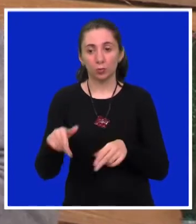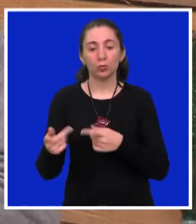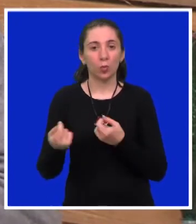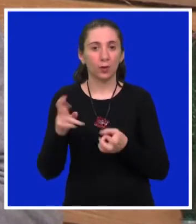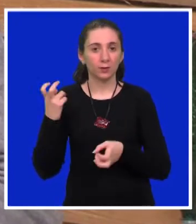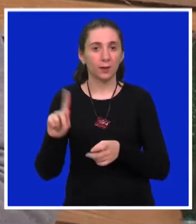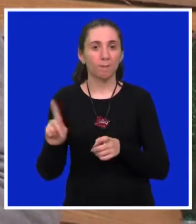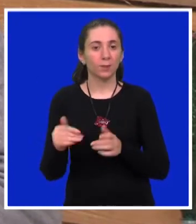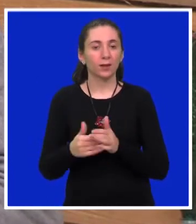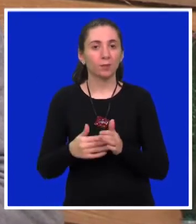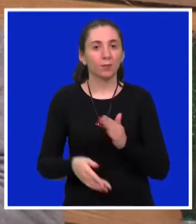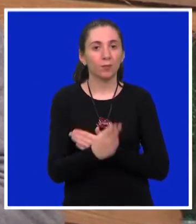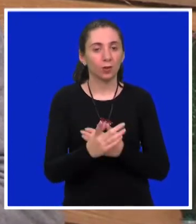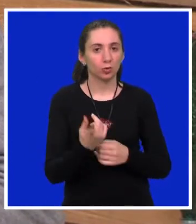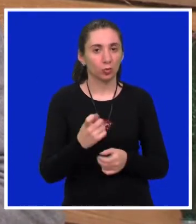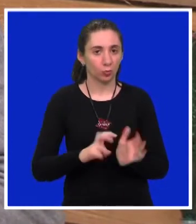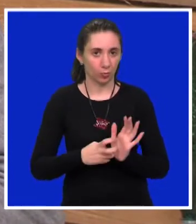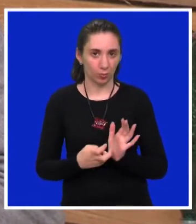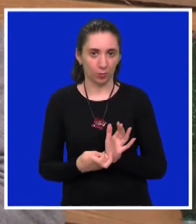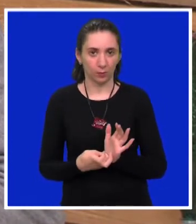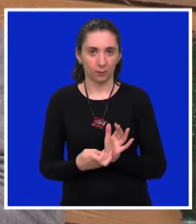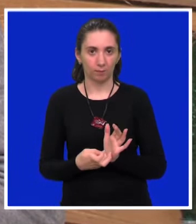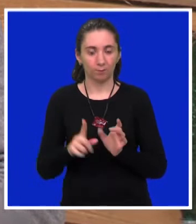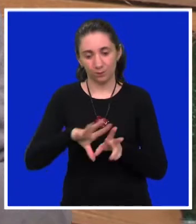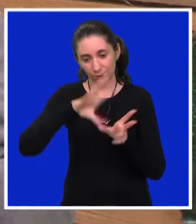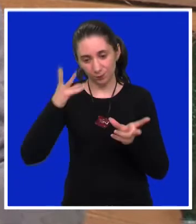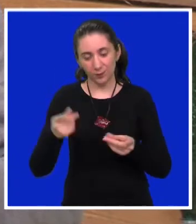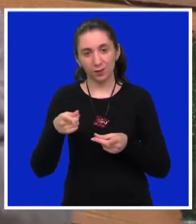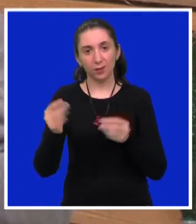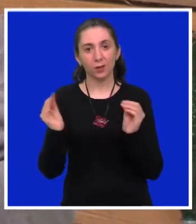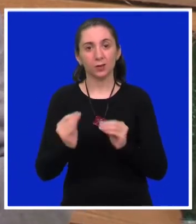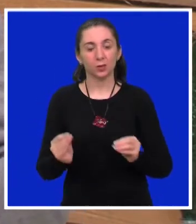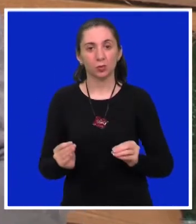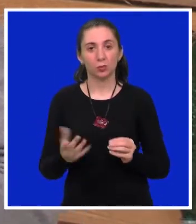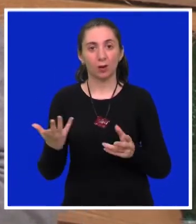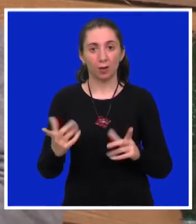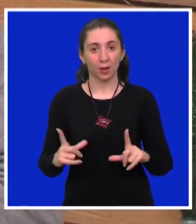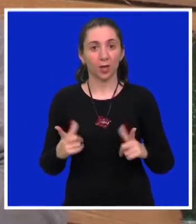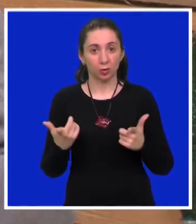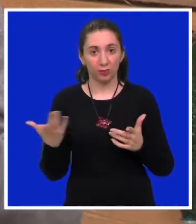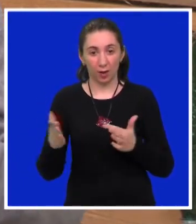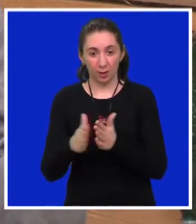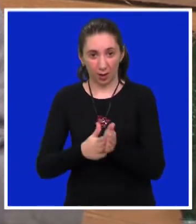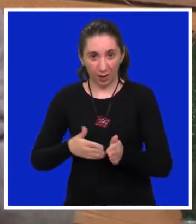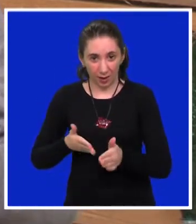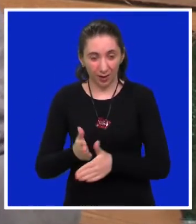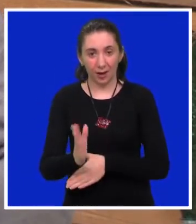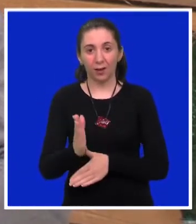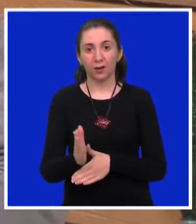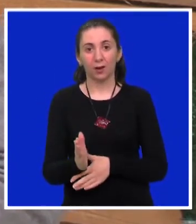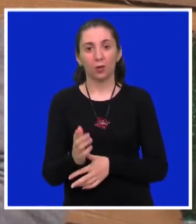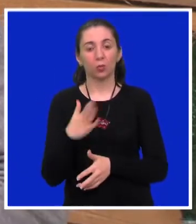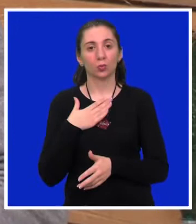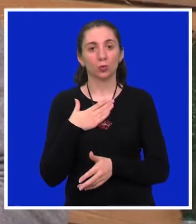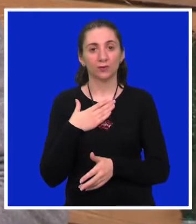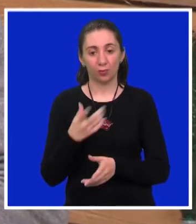nazvati izazovima, ali ne treba bježati od problema. Naime, cijeli taj sustav kad zaživi i kad krene u